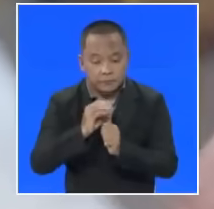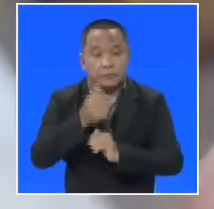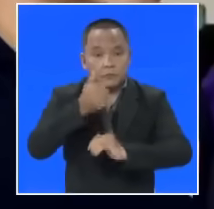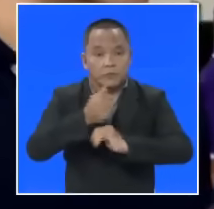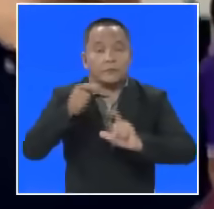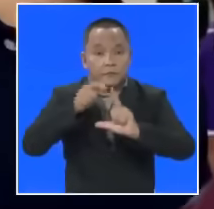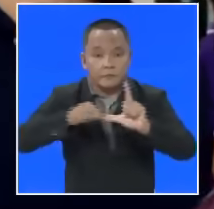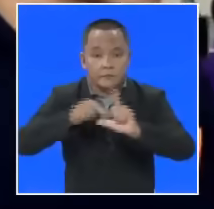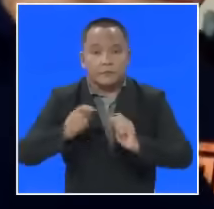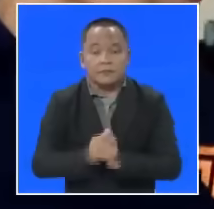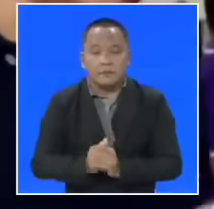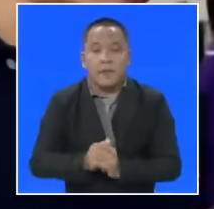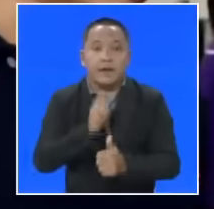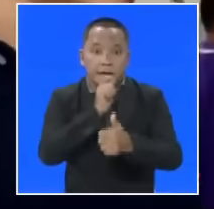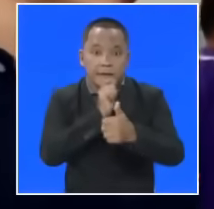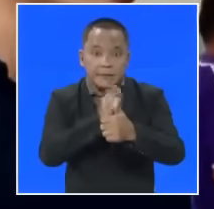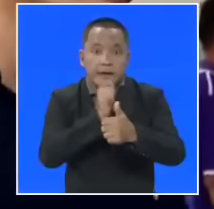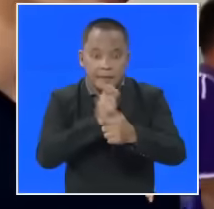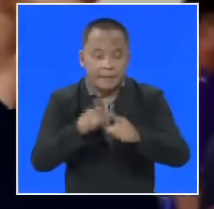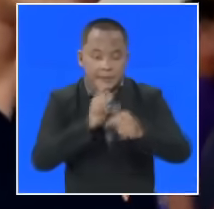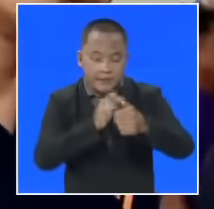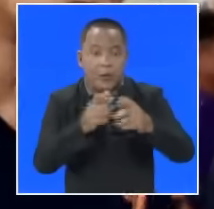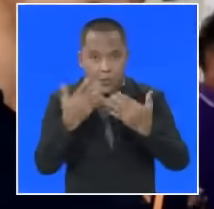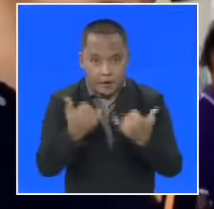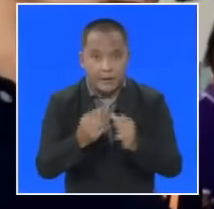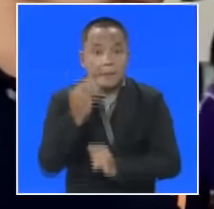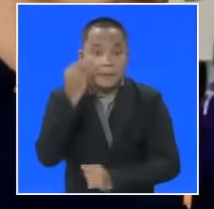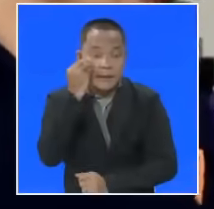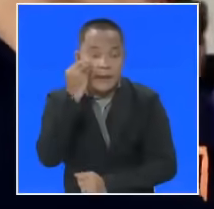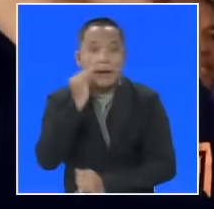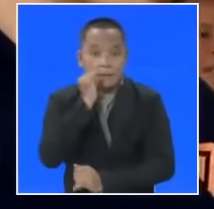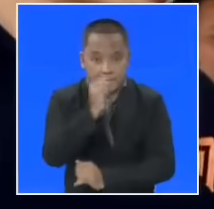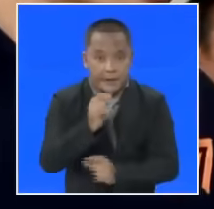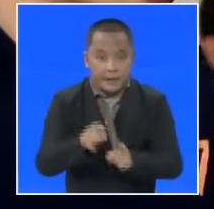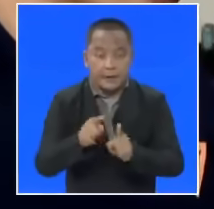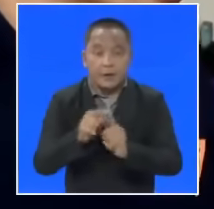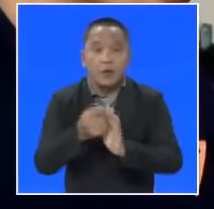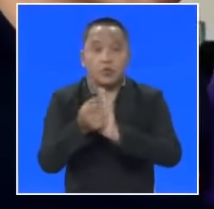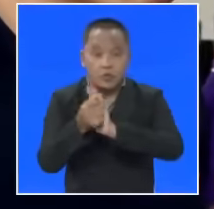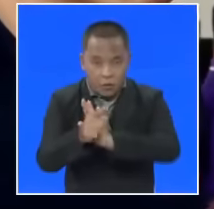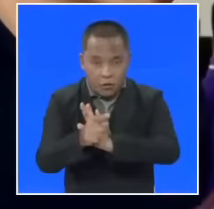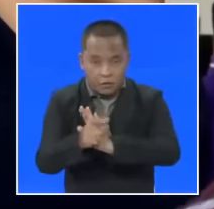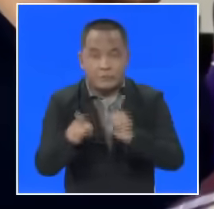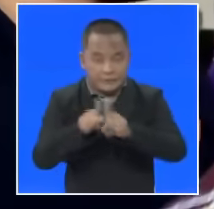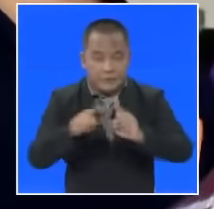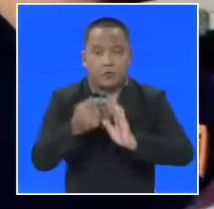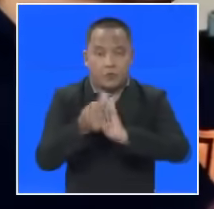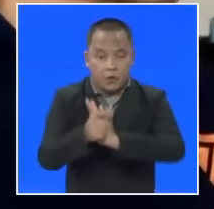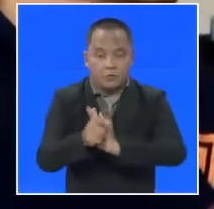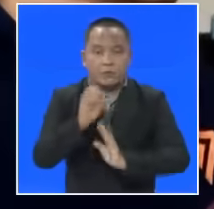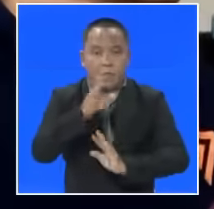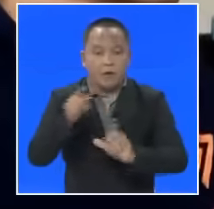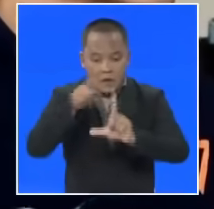าพรรคก้าวไกลก็ให้สัมภาษณ์ในประเด็นนี้เพราะว่าวันนี้เนี่ยคุณพิธาลงพื้นที่ไปที่อุดรธานีเช่นเดียวกันบ